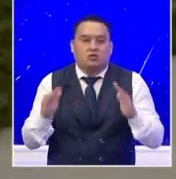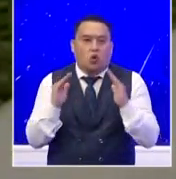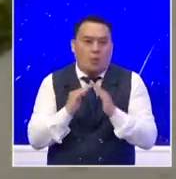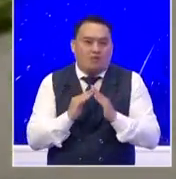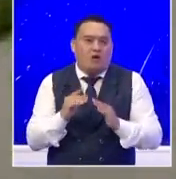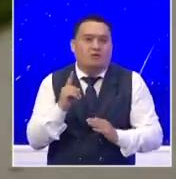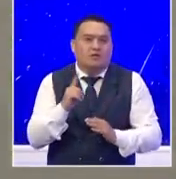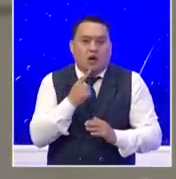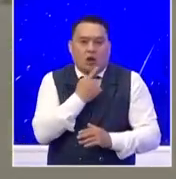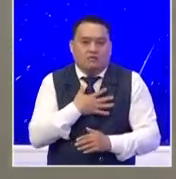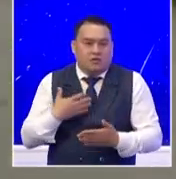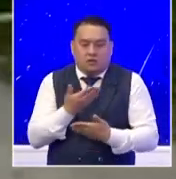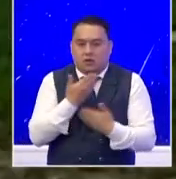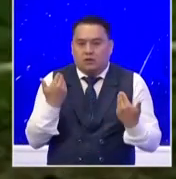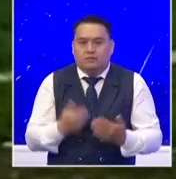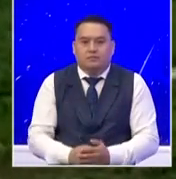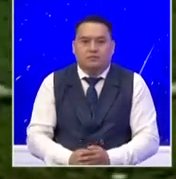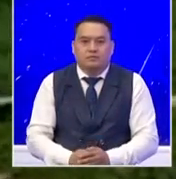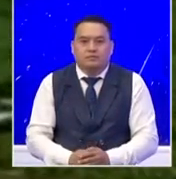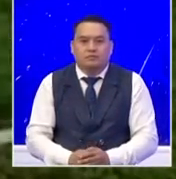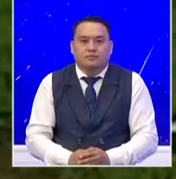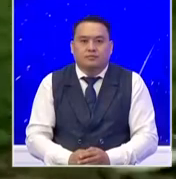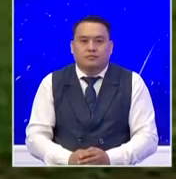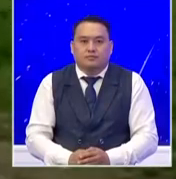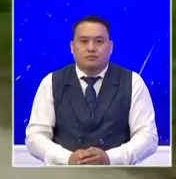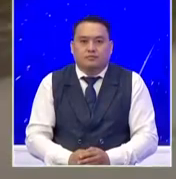домов. Жертв и пострадавших нет.